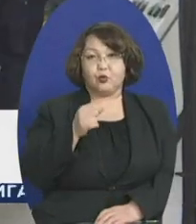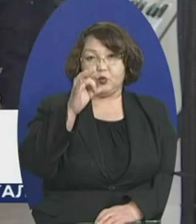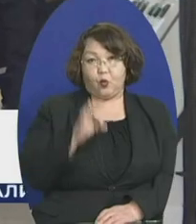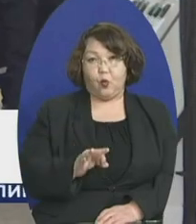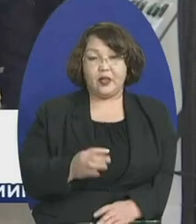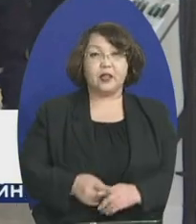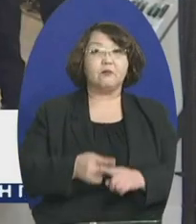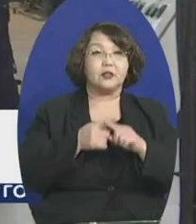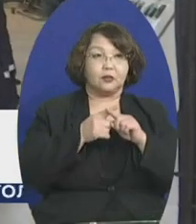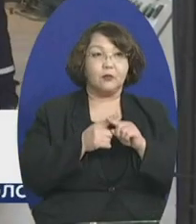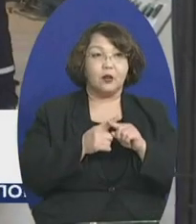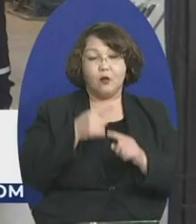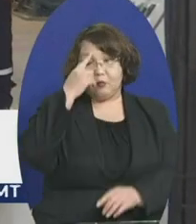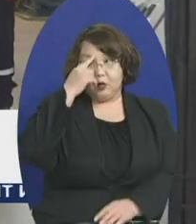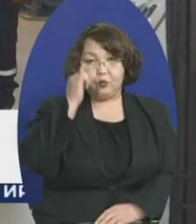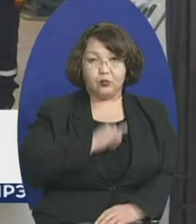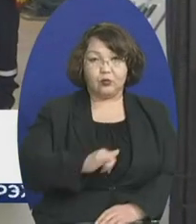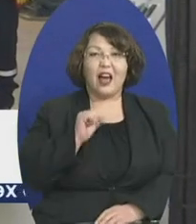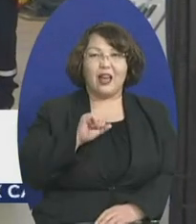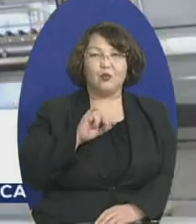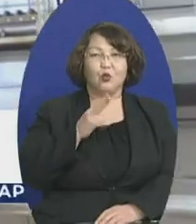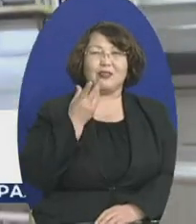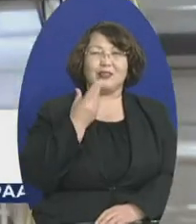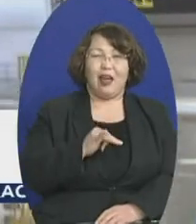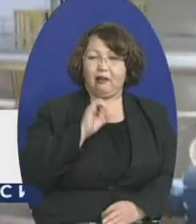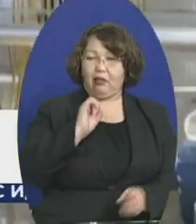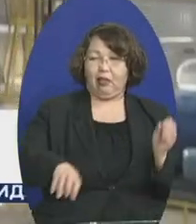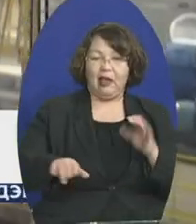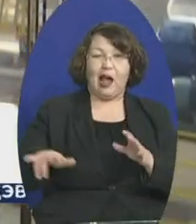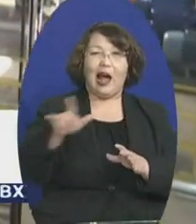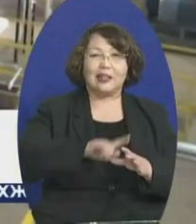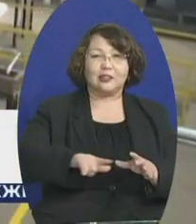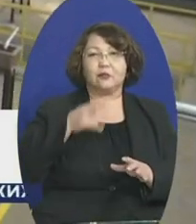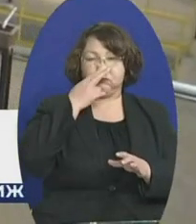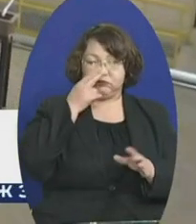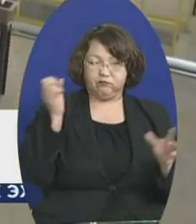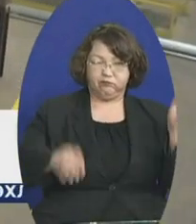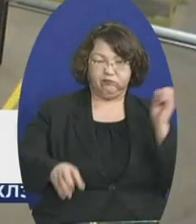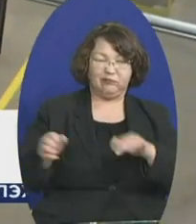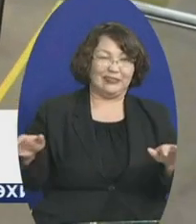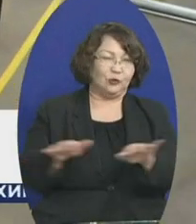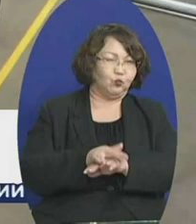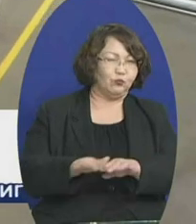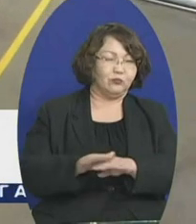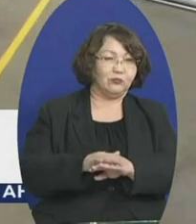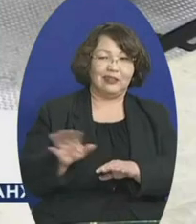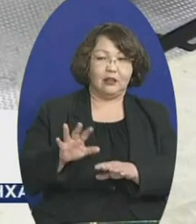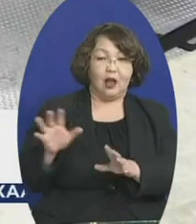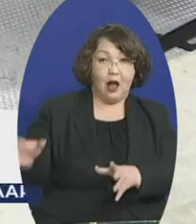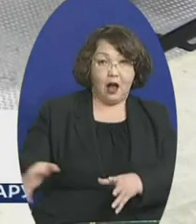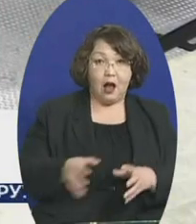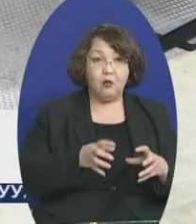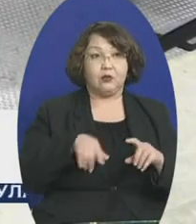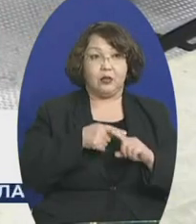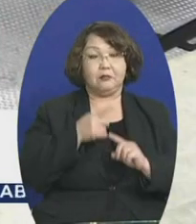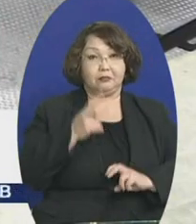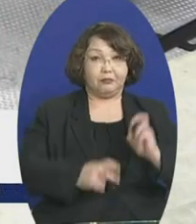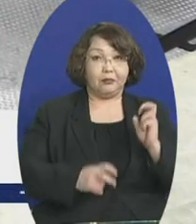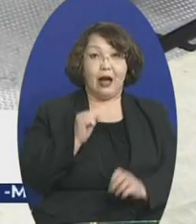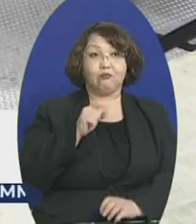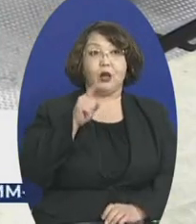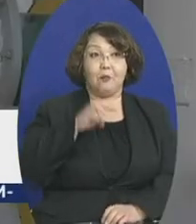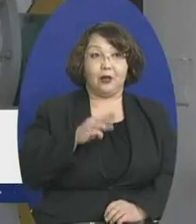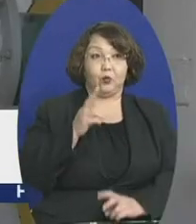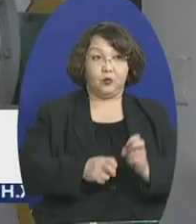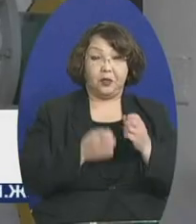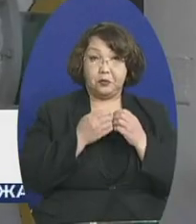өсжээ. Манай улс аюултай хог хаягдлыг хэвчлэн хөрсөнд болж байна. Харин хар туулгын батарейг дахин боловсруулах автомат үйлдвэр ашиглалтанд